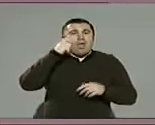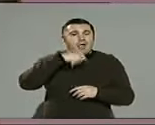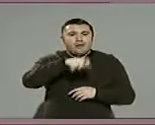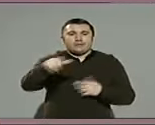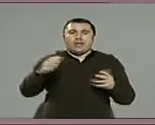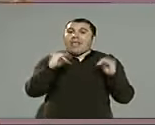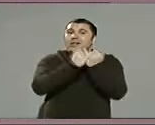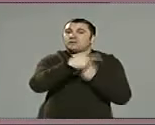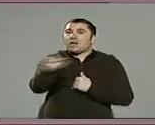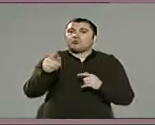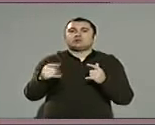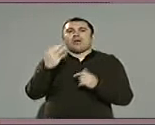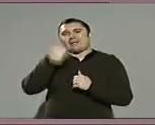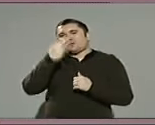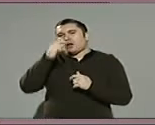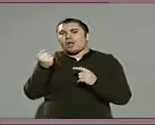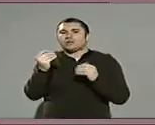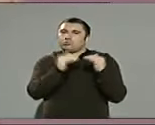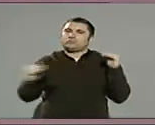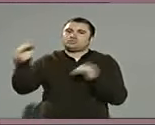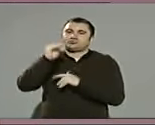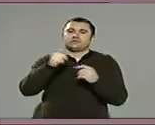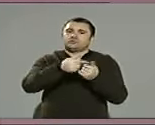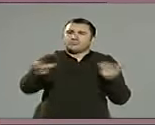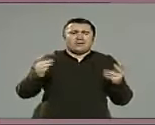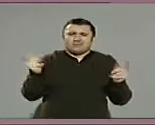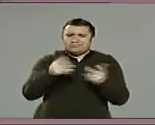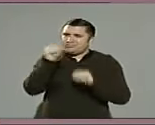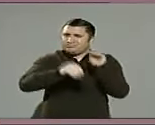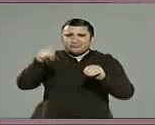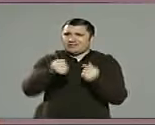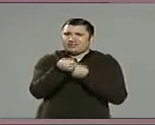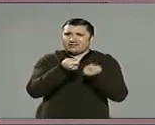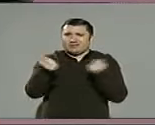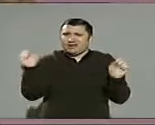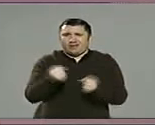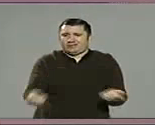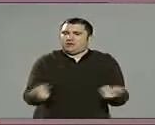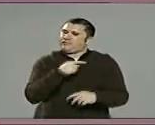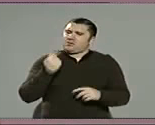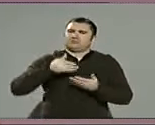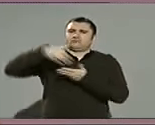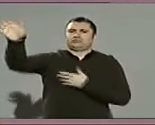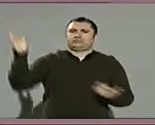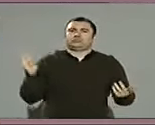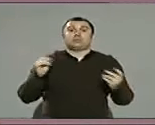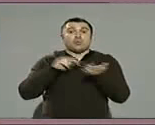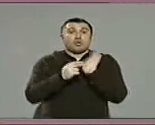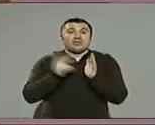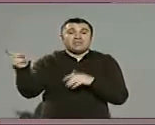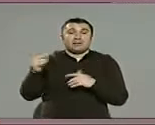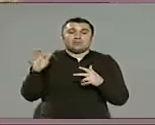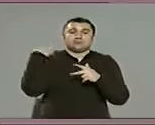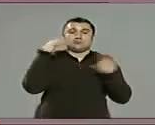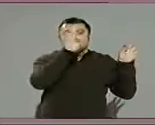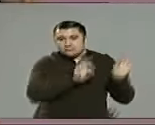bezahlen. Die soziale Infrastruktur ist nicht mehr finanzierbar. Dagegen sind wir, das machen wir nicht mit. Das ist Politik zu Lasten